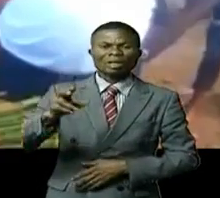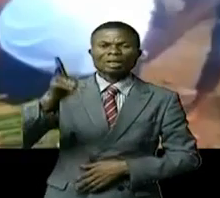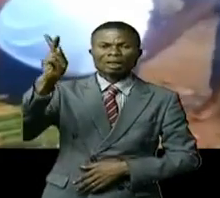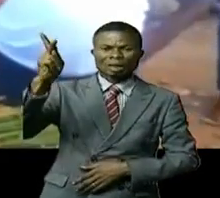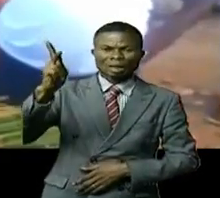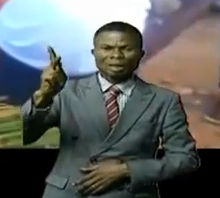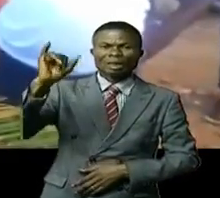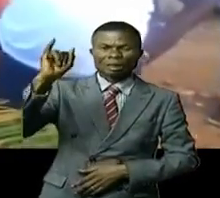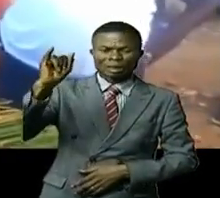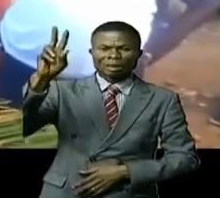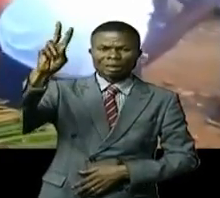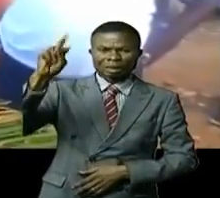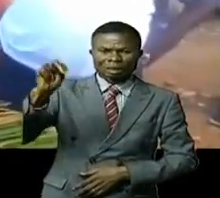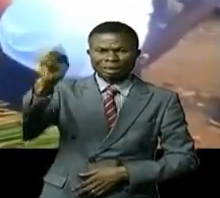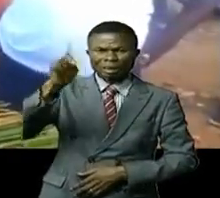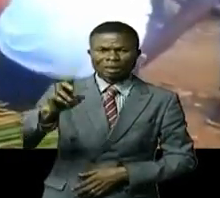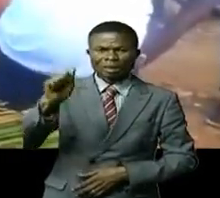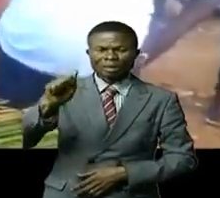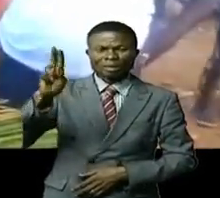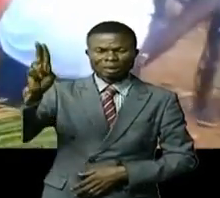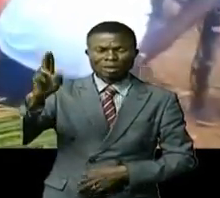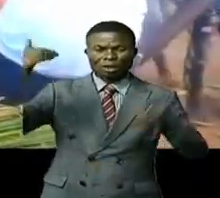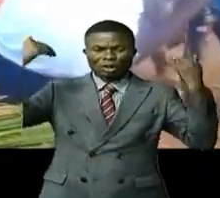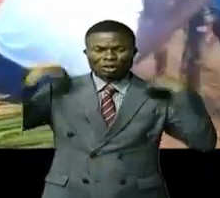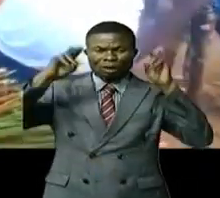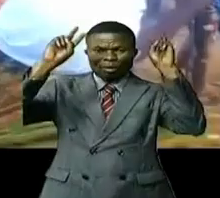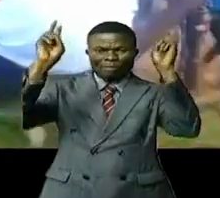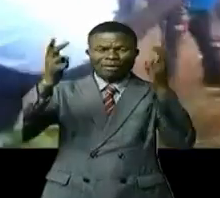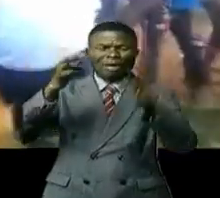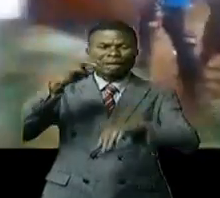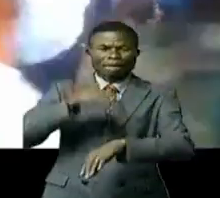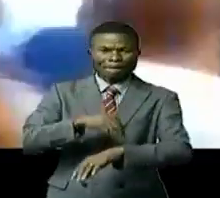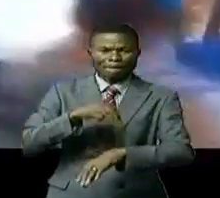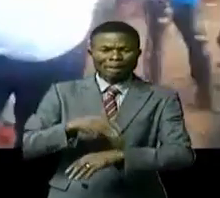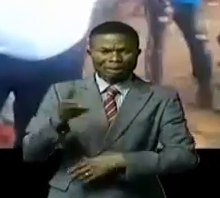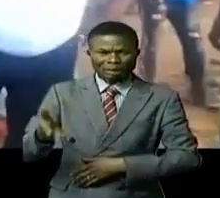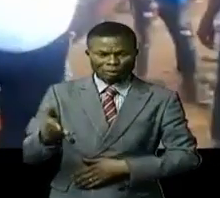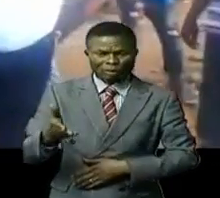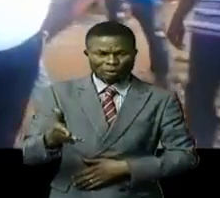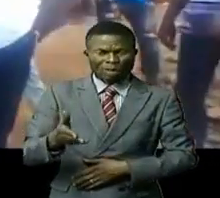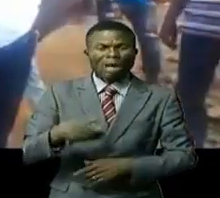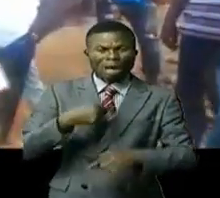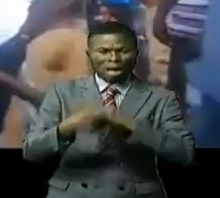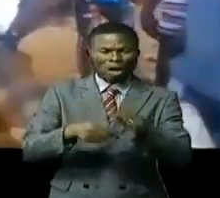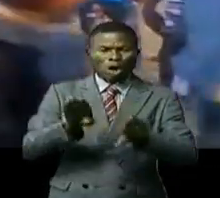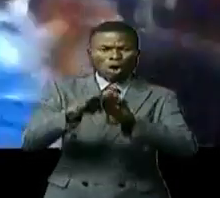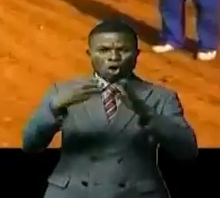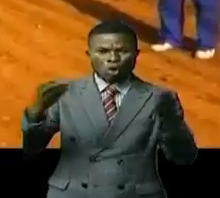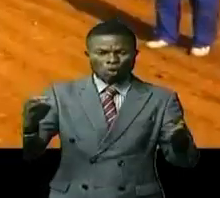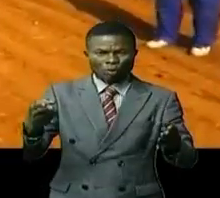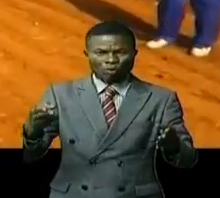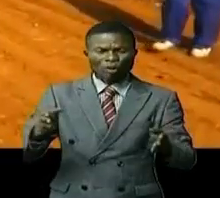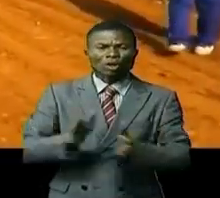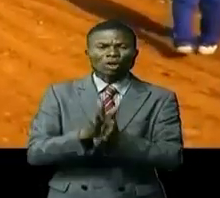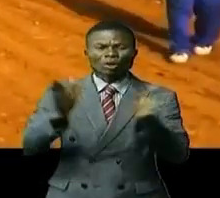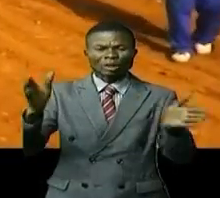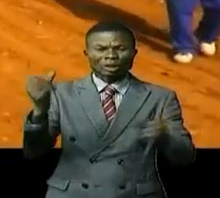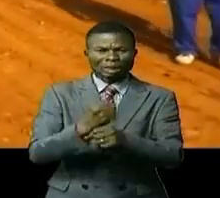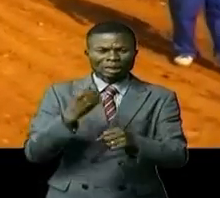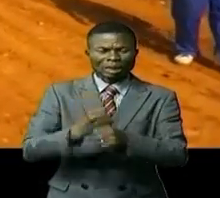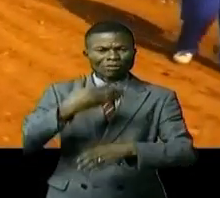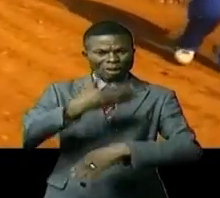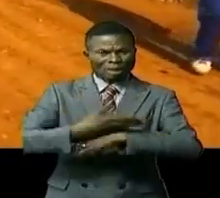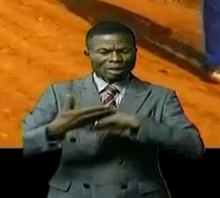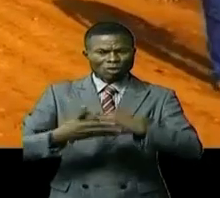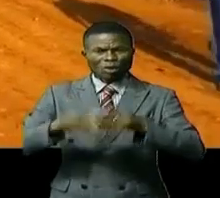accessible cette route, le maire de la ville de Matadi, Maître Patine Zouzou Makengedi, a procédé au lancement officiel des travaux de